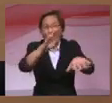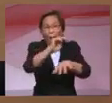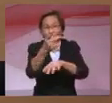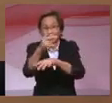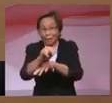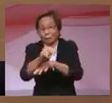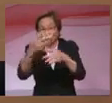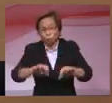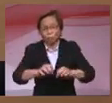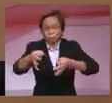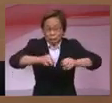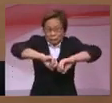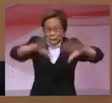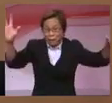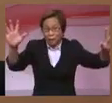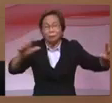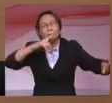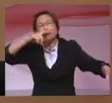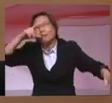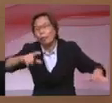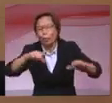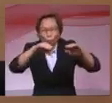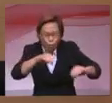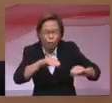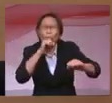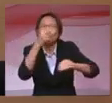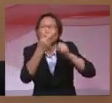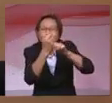jelas tidak perlu memakai topeng muka.